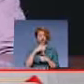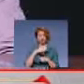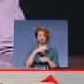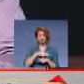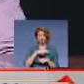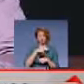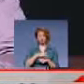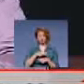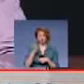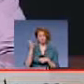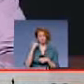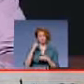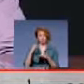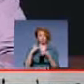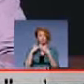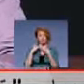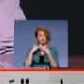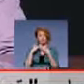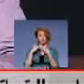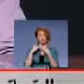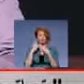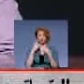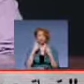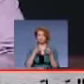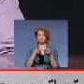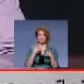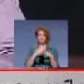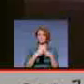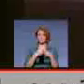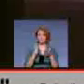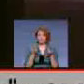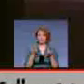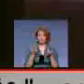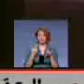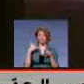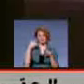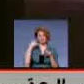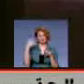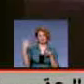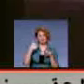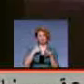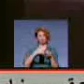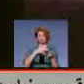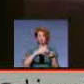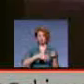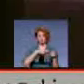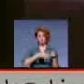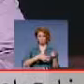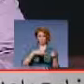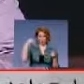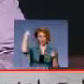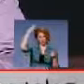مشايخ يقدروا يساعدونا ان هم يجوا معنا المكان عشان يحلوا الأزمة، اتصل بيا مجموعة من المشايخ، بعضهم